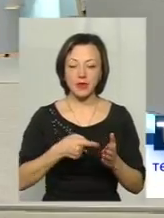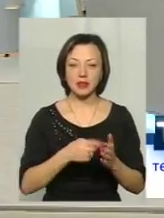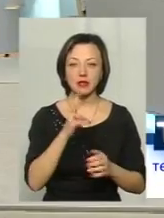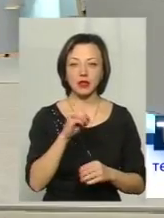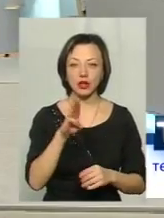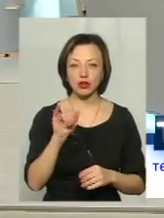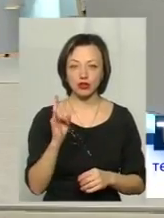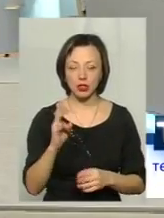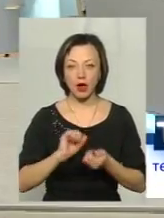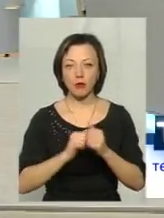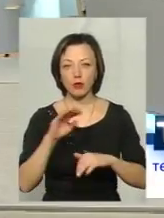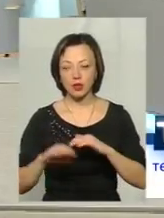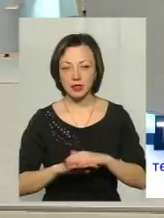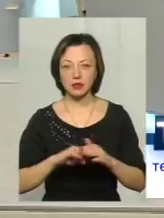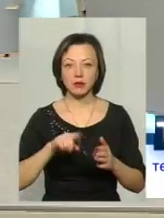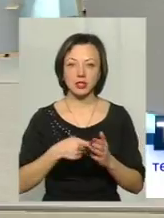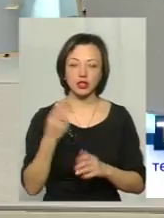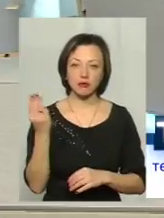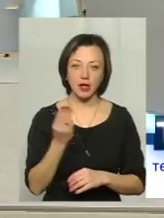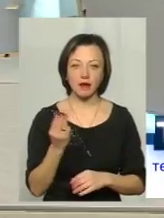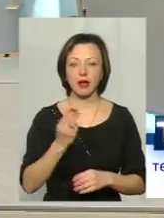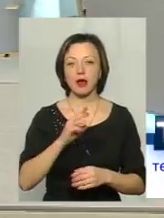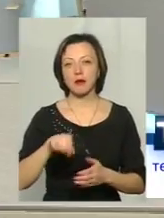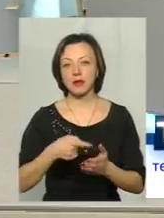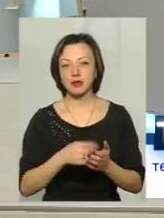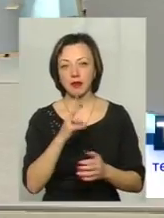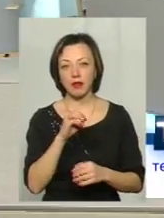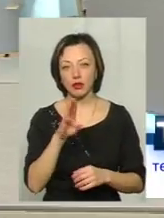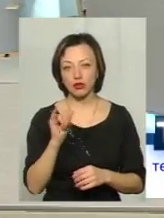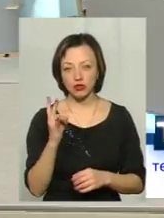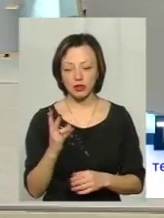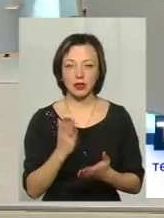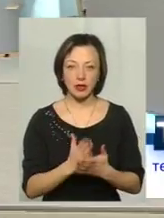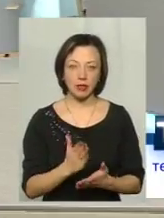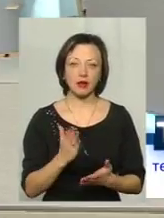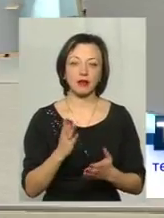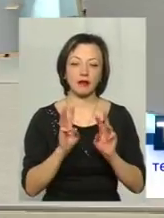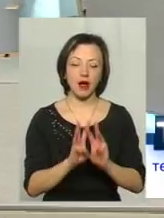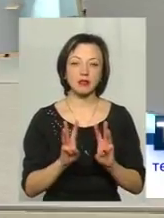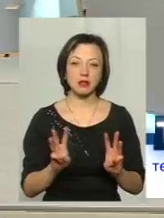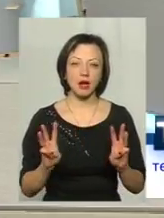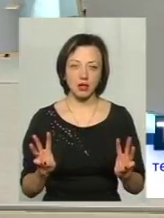міста Кам'янець-Подільське, для міста Шепетівки, для міста Нітішин. Вони є, вони знаходяться на сайті